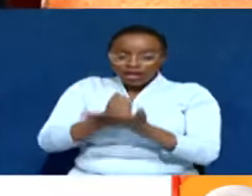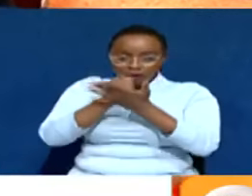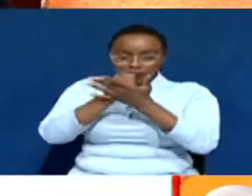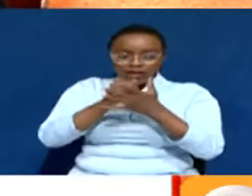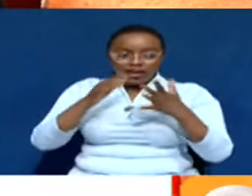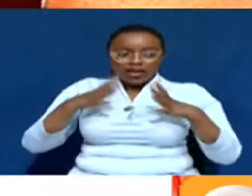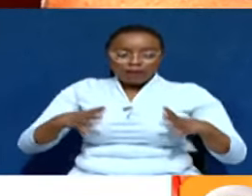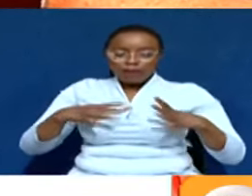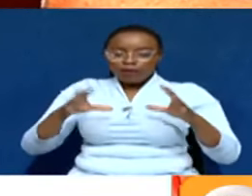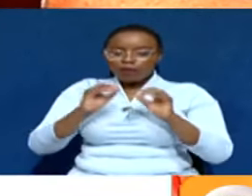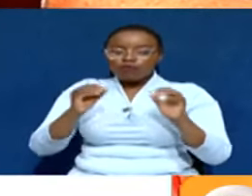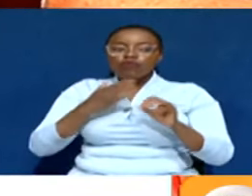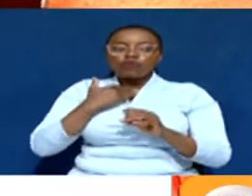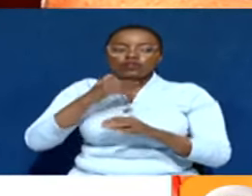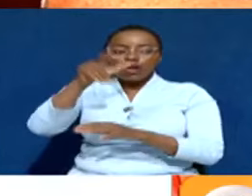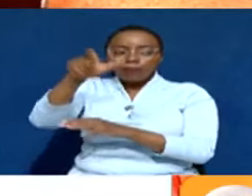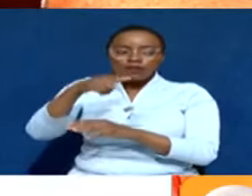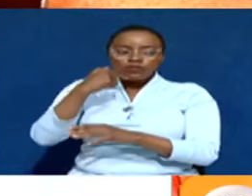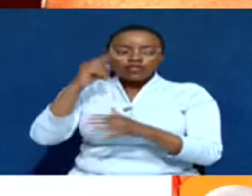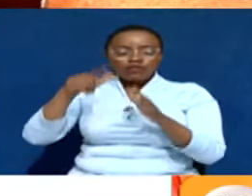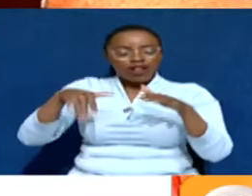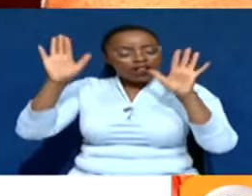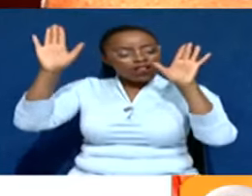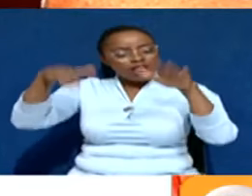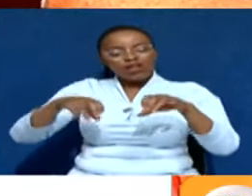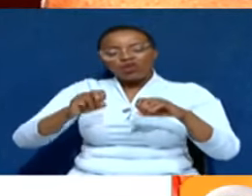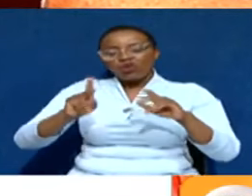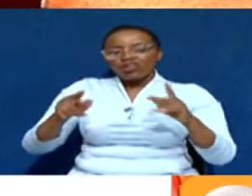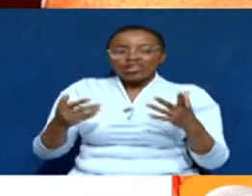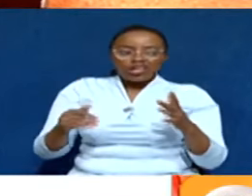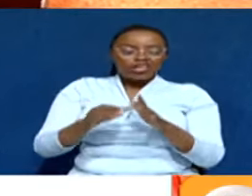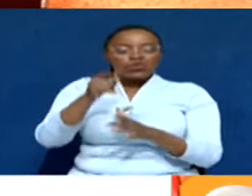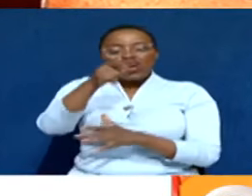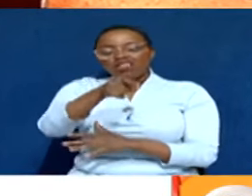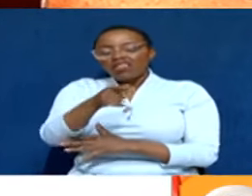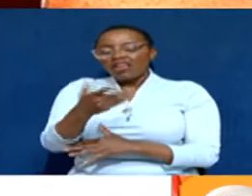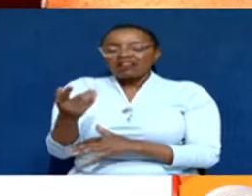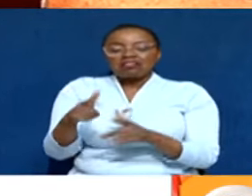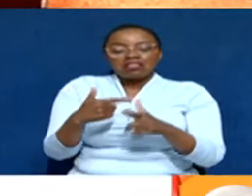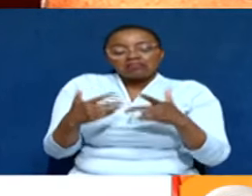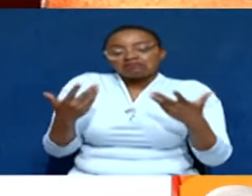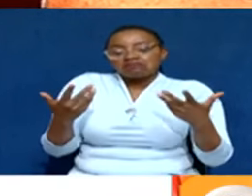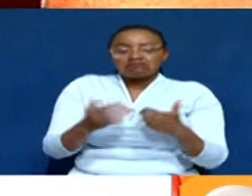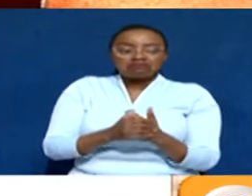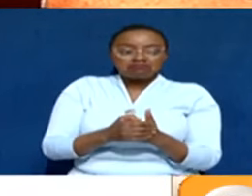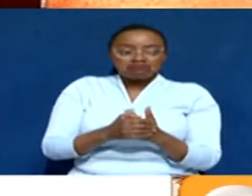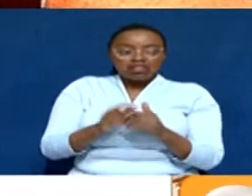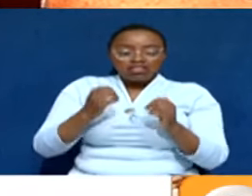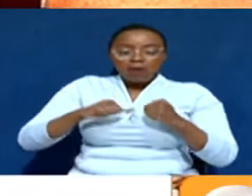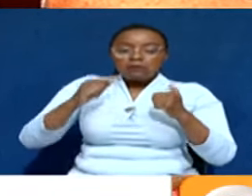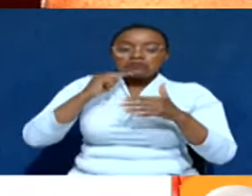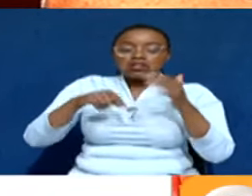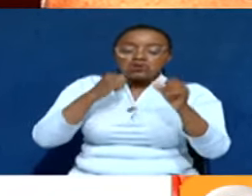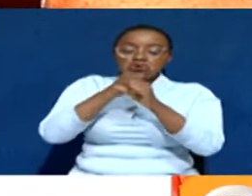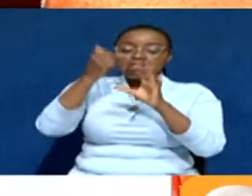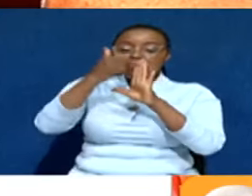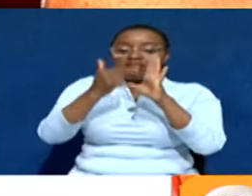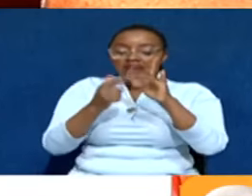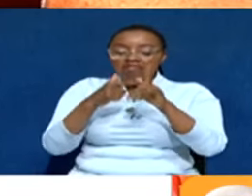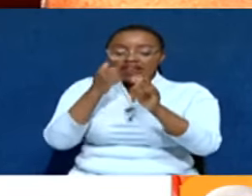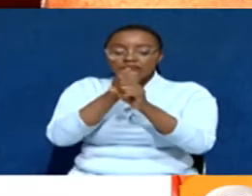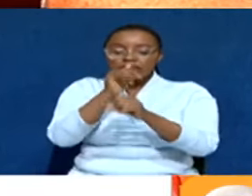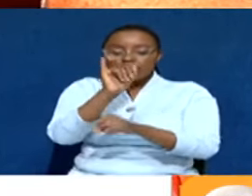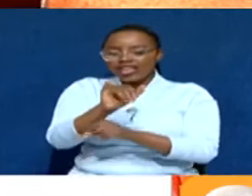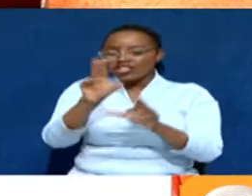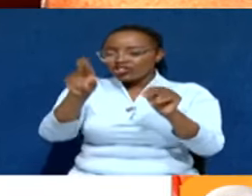anasaidia watu. Wanataka ule mtu mwenye anasema okay, juko ground, sijui ati bosi akikwambia fanya kitu fulani